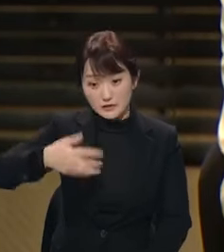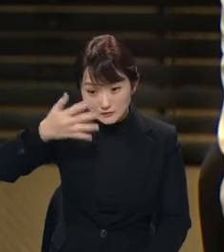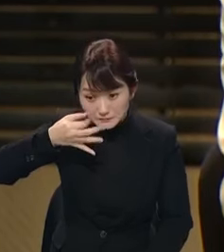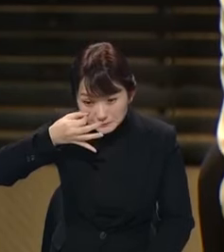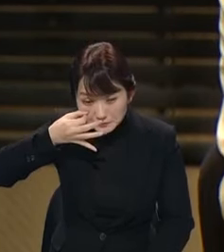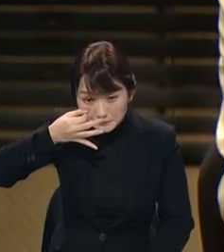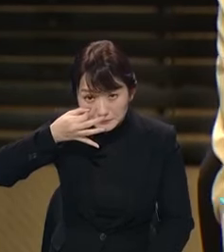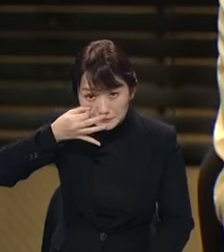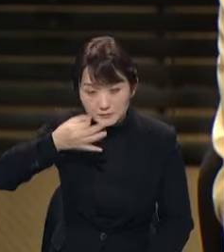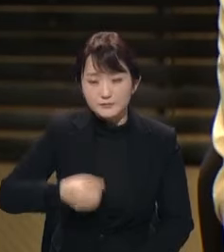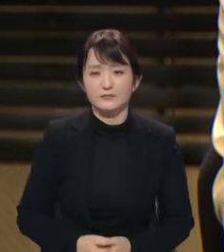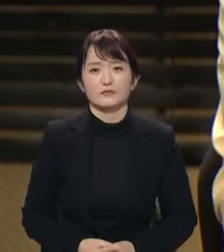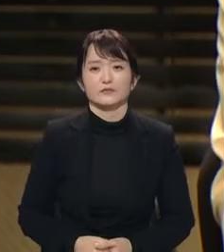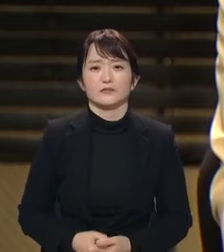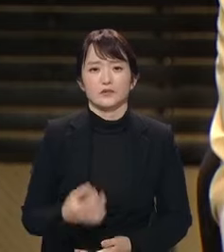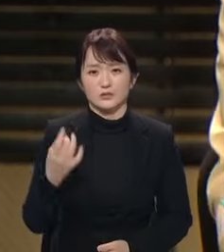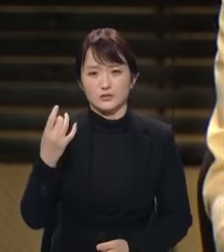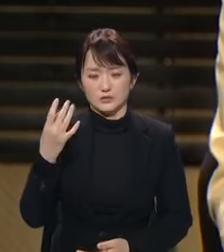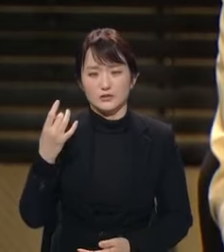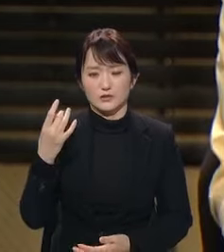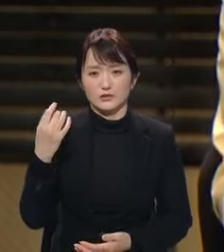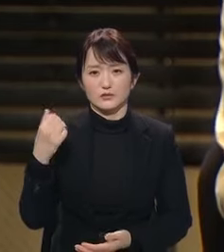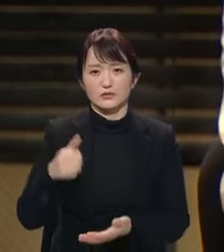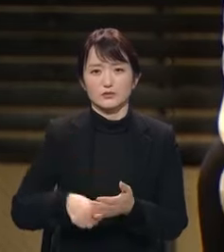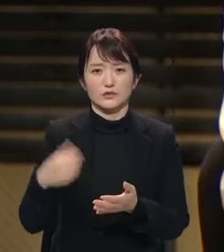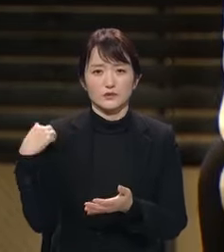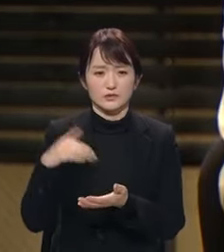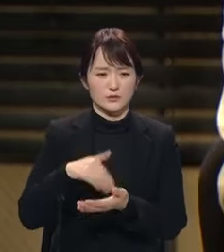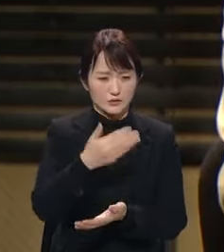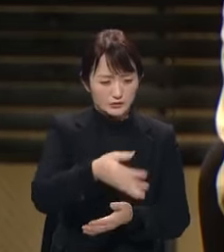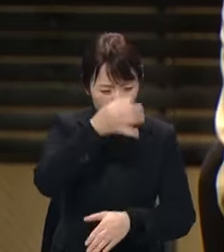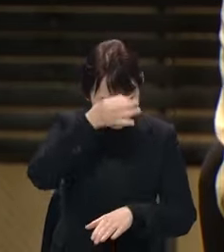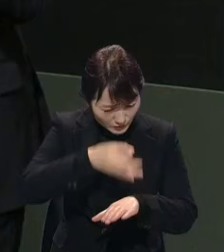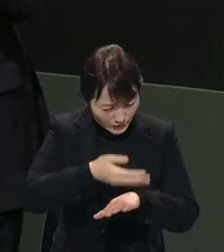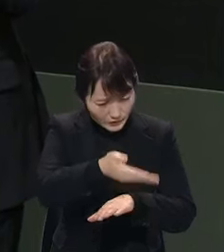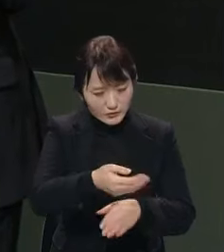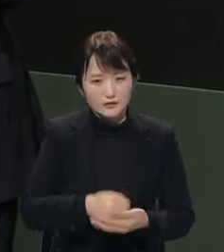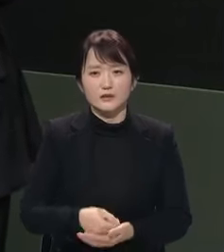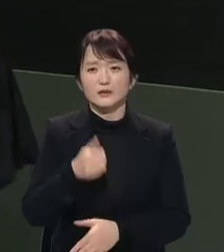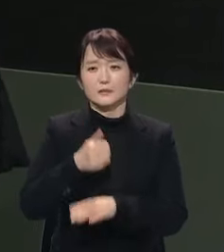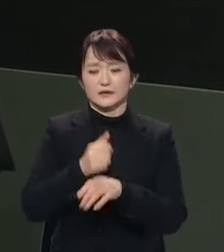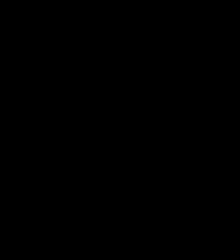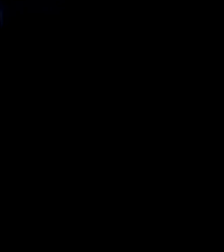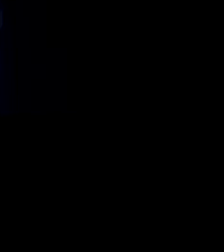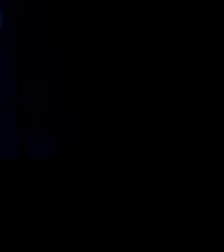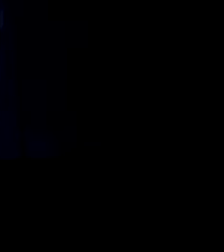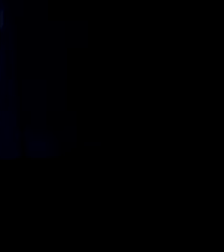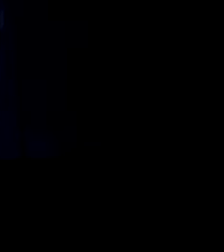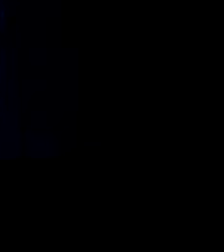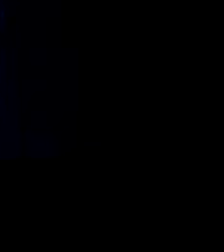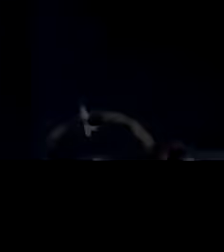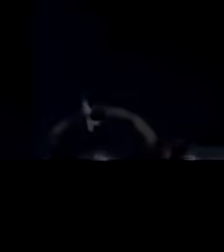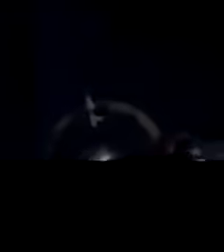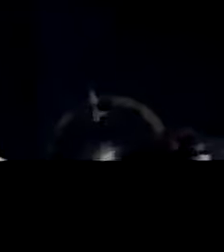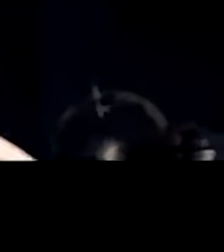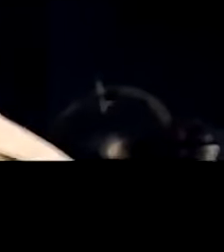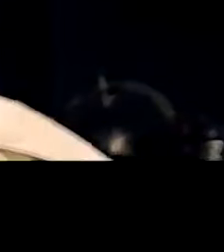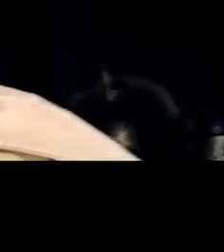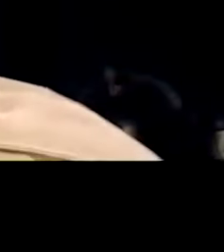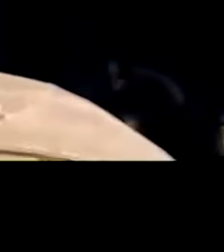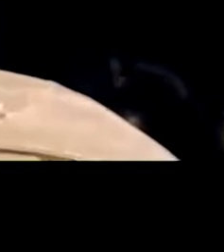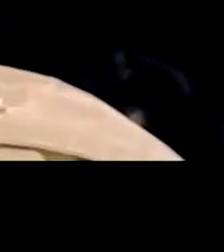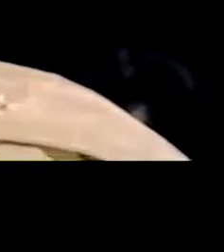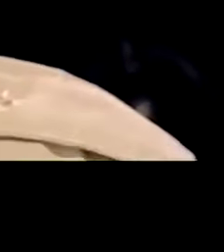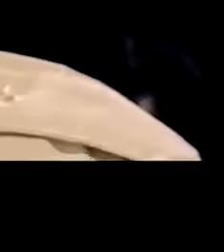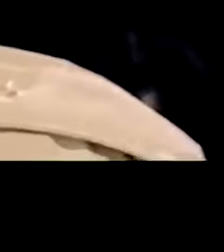보셨으면 가서 돌려주시고 100배 사죄하셨으면 좋겠습니다. 마지막 기회를 주신 거군요. 좋습니다. 고민